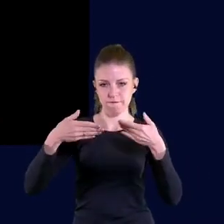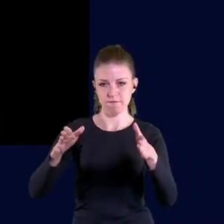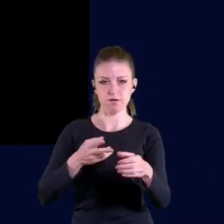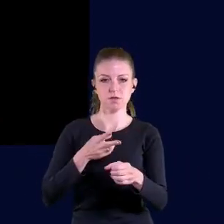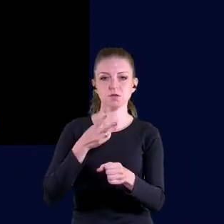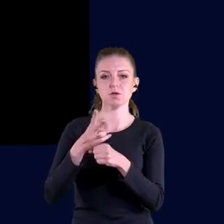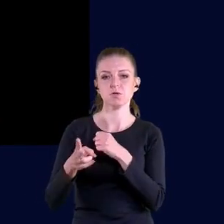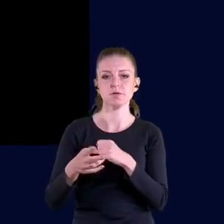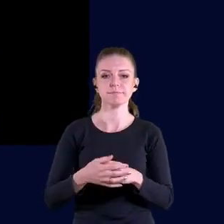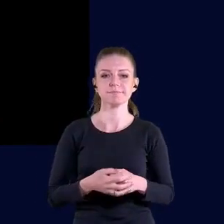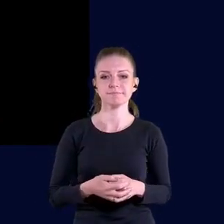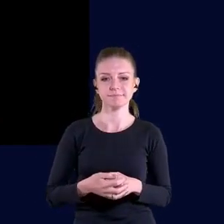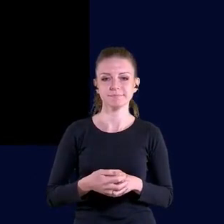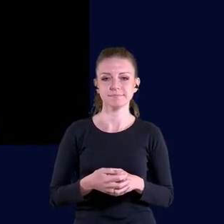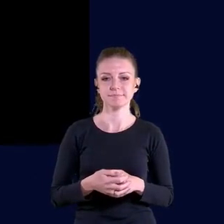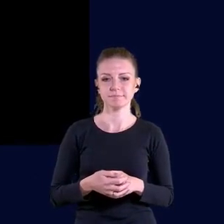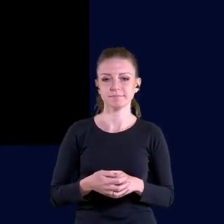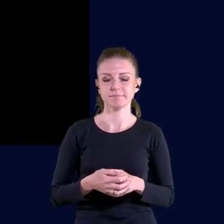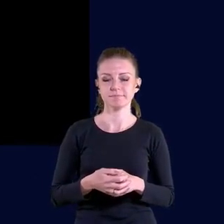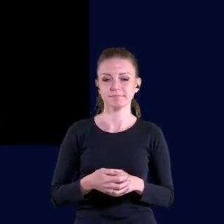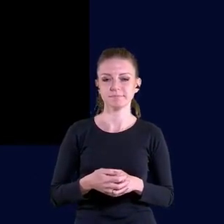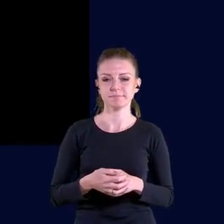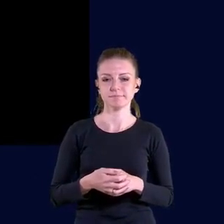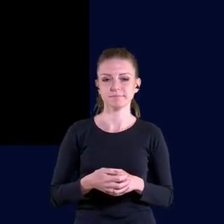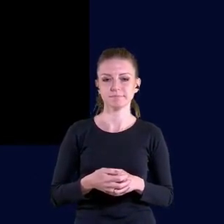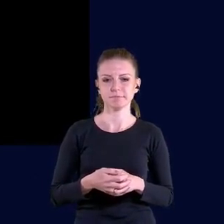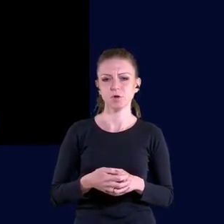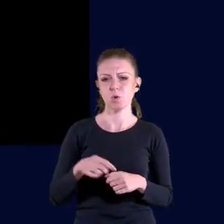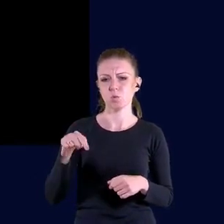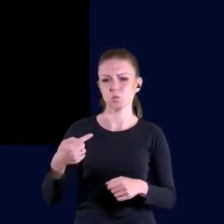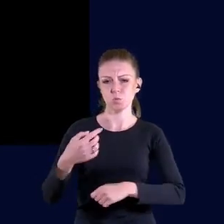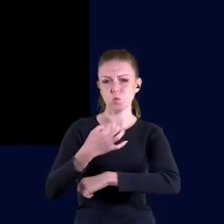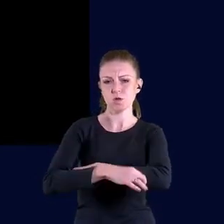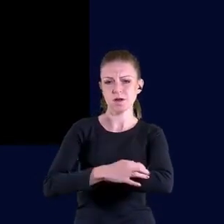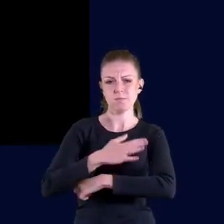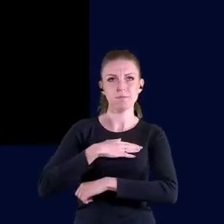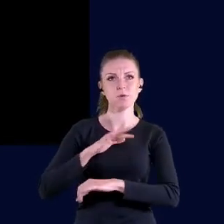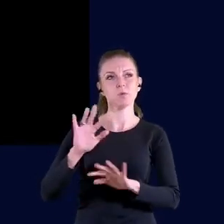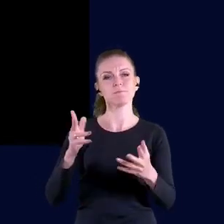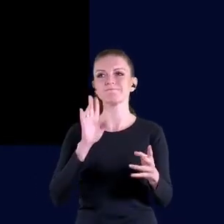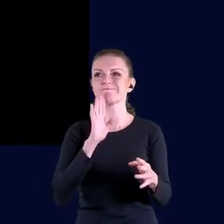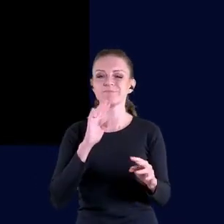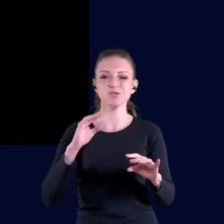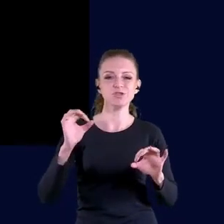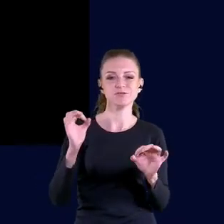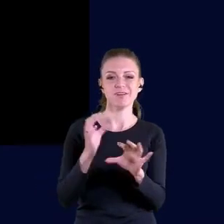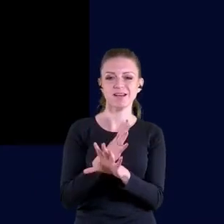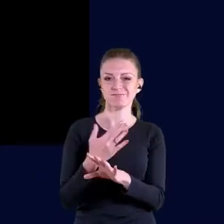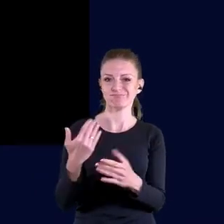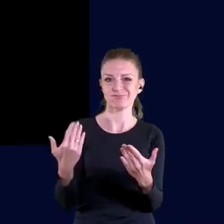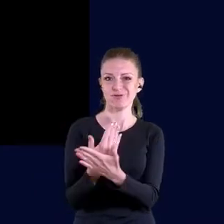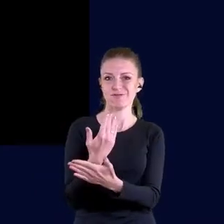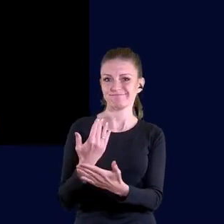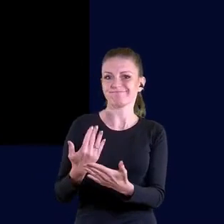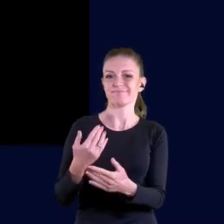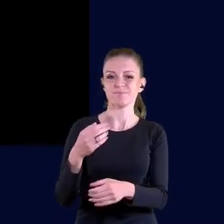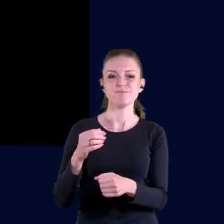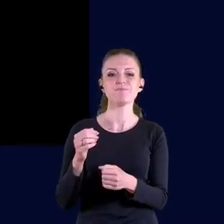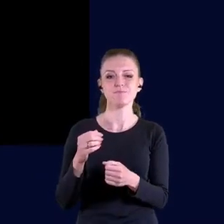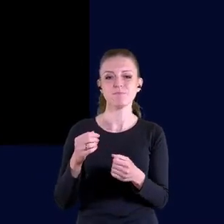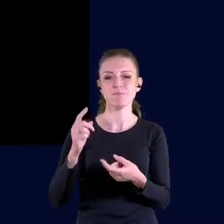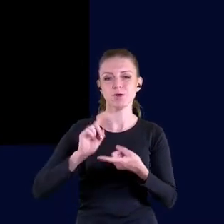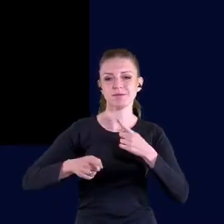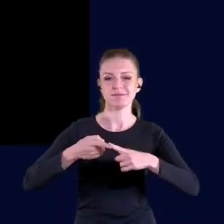u nas na uczelni mamy bardzo taką świeżą politykę opublikowane oczy podpisaną przez naszą panią